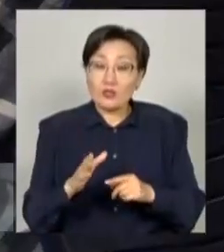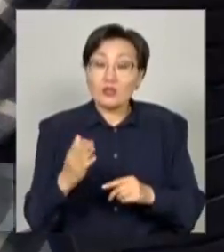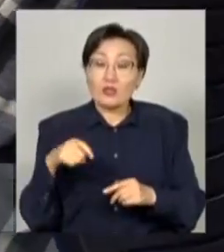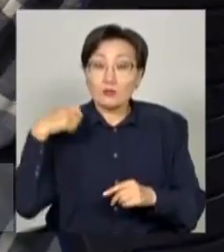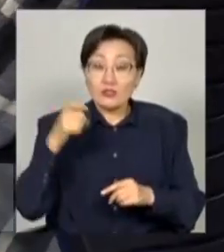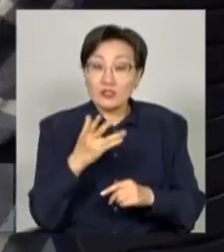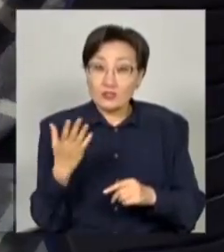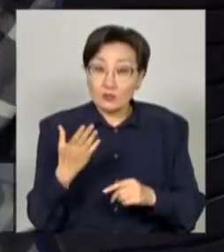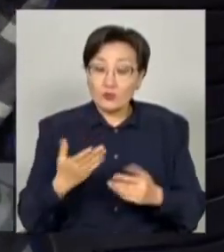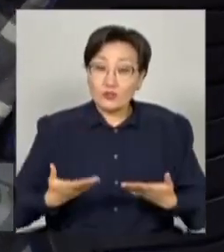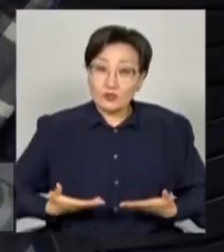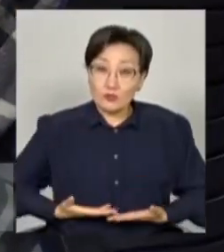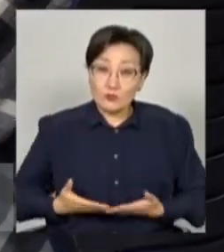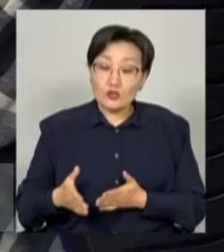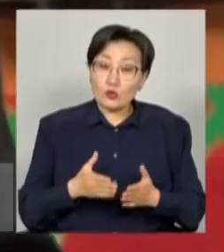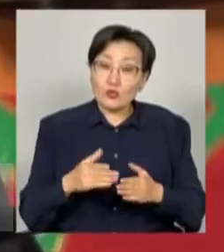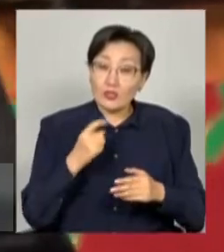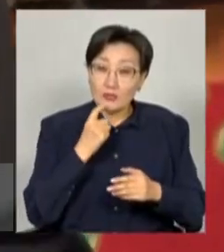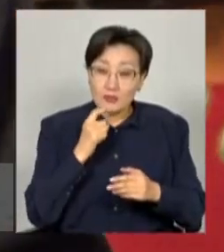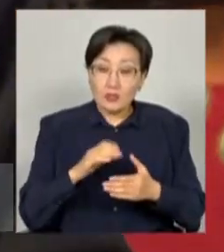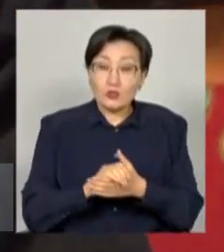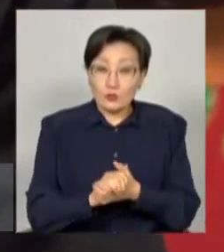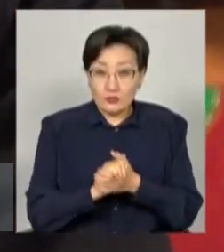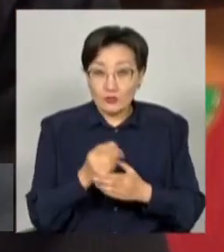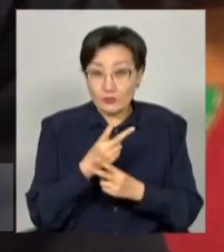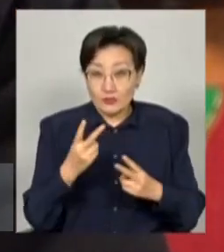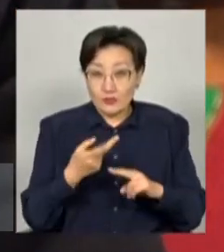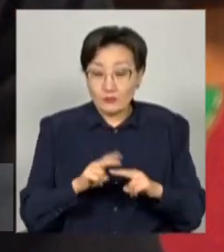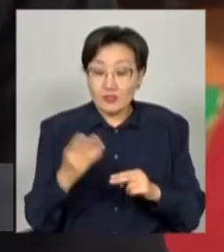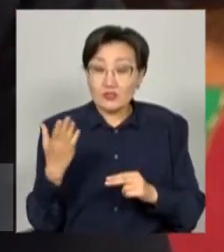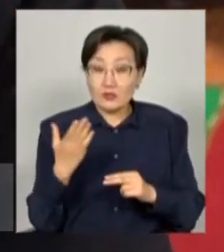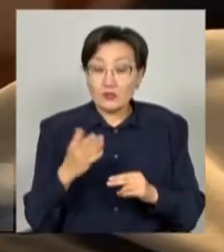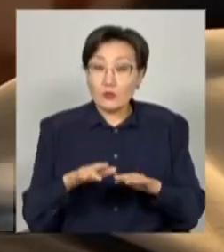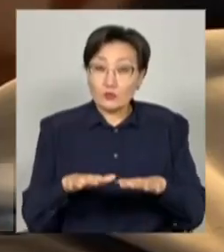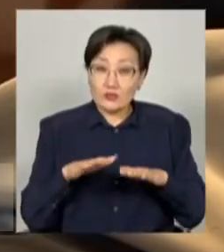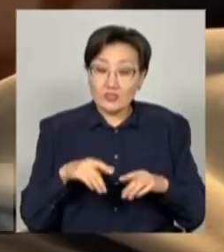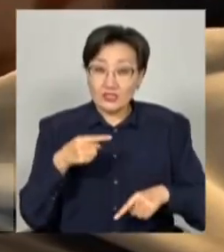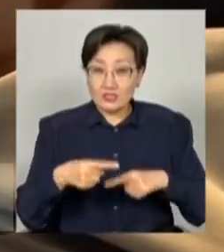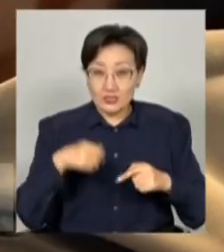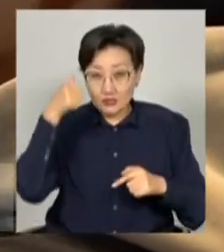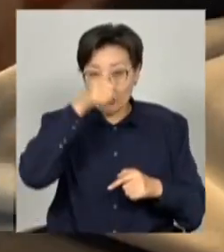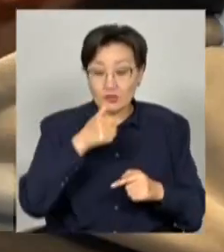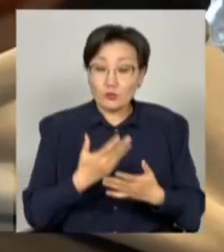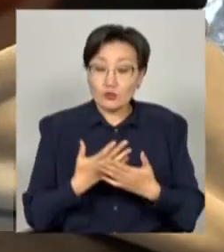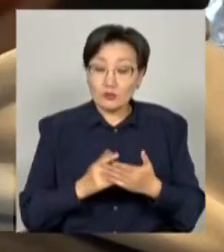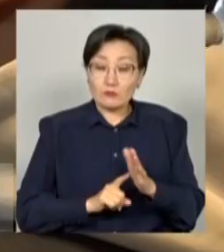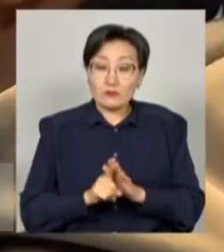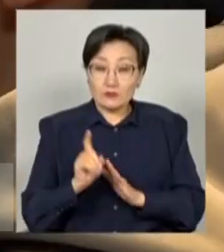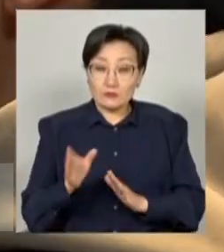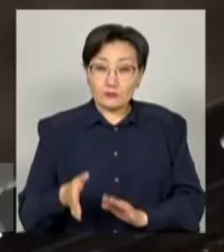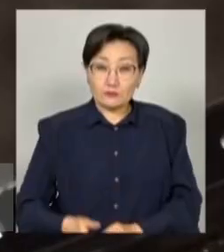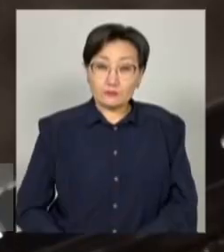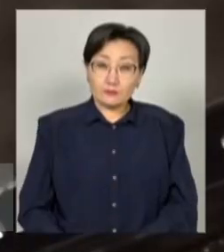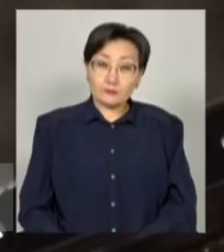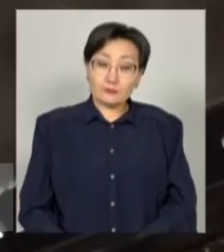өнер жолындағы қиындықты, достықты көрсетпек. Шулама деп аталатын көркем фильм көрерменге келесі жылы жол